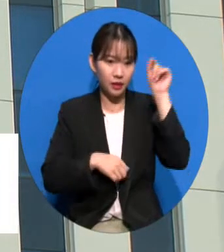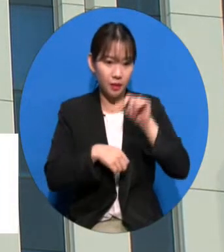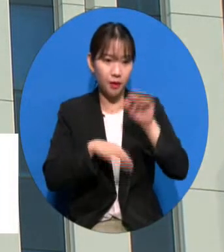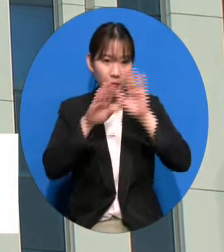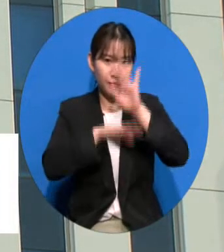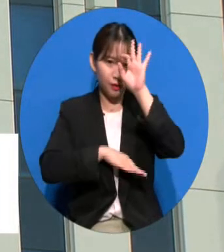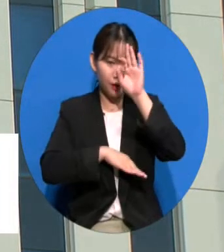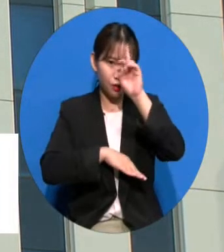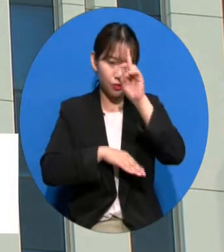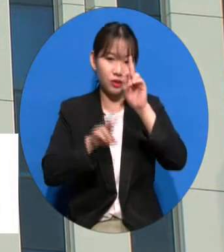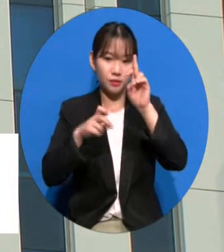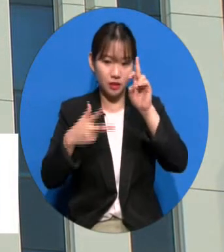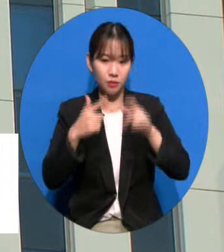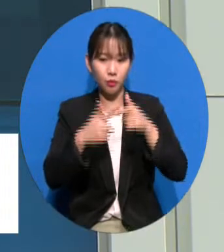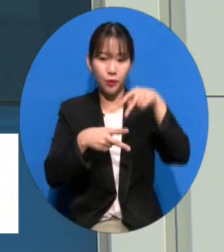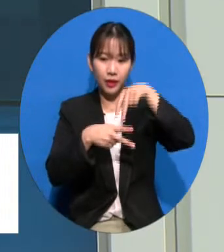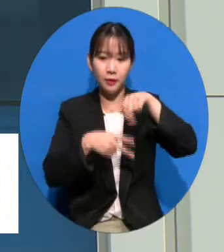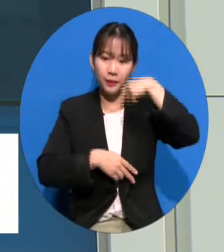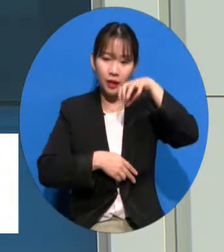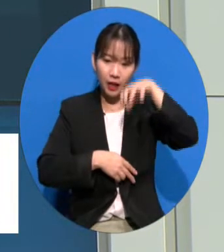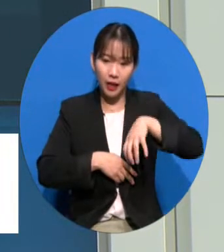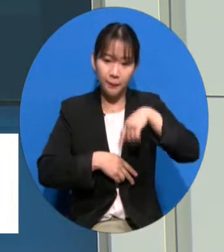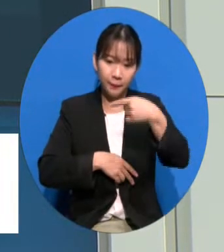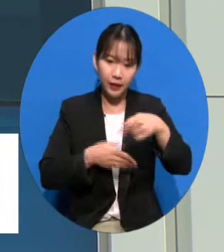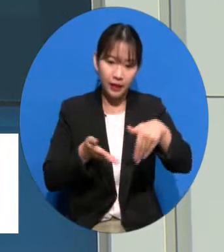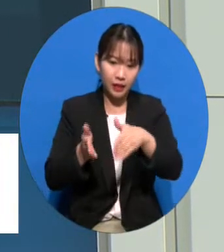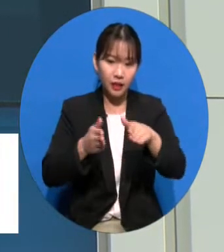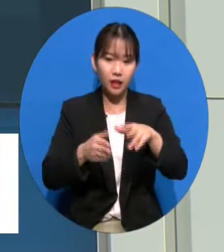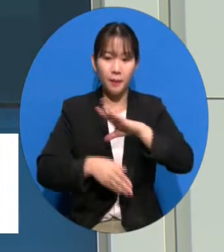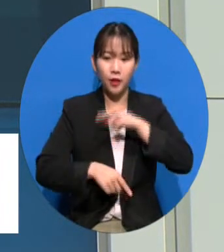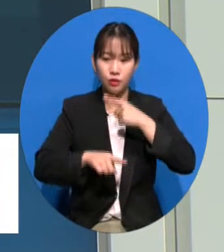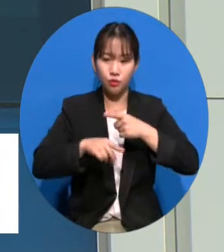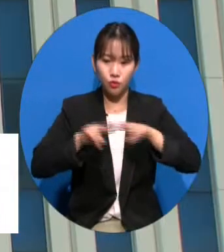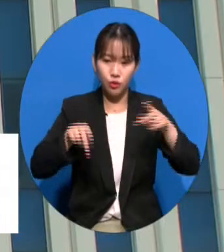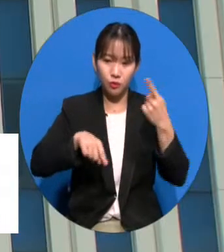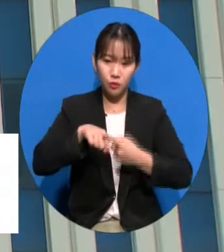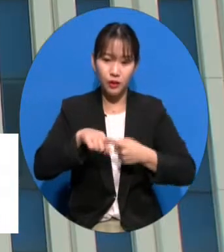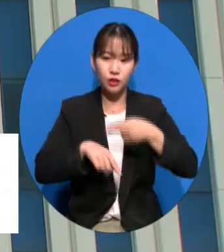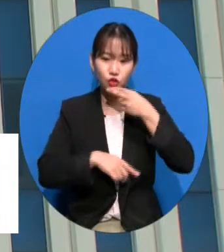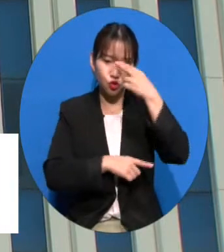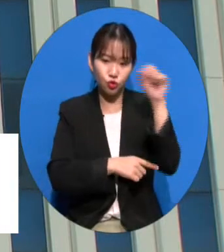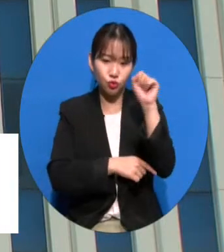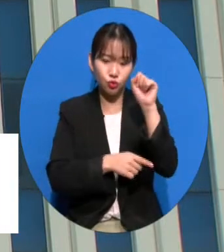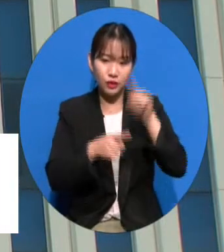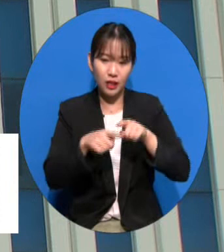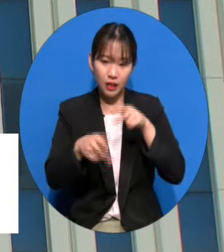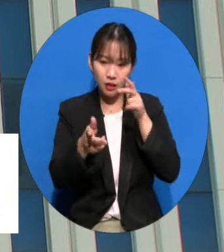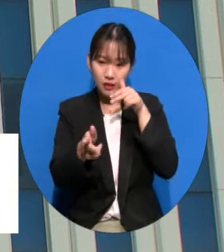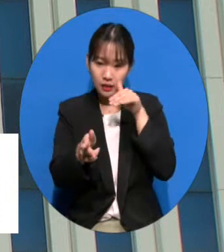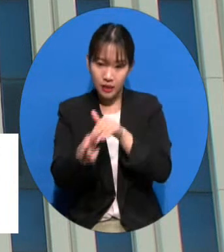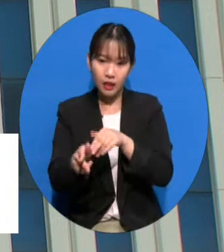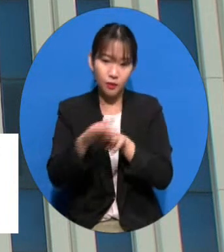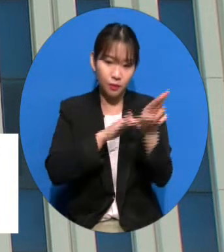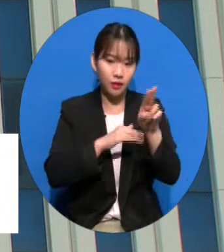27 번쯤 목포시 상동의 식당 앞 갓길에서 면허취소 수준으로 음주운전을 하다 주차된 차량을 들이받고 도주한